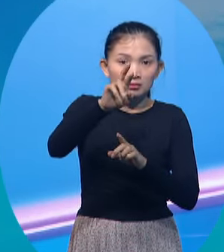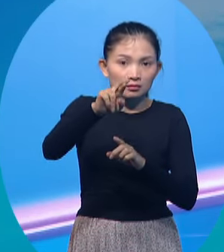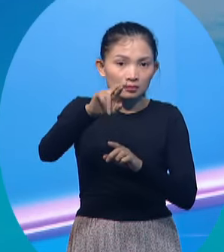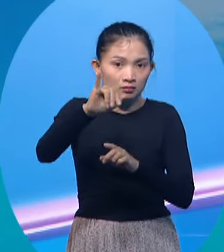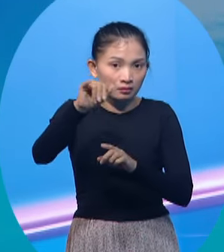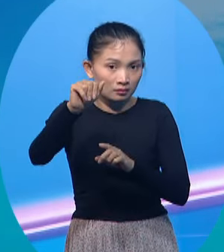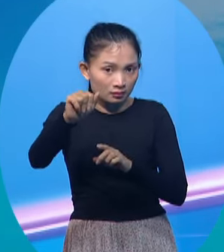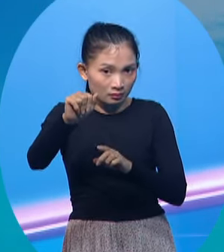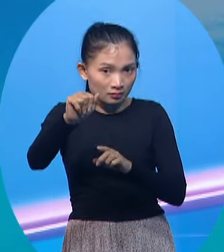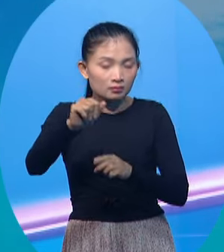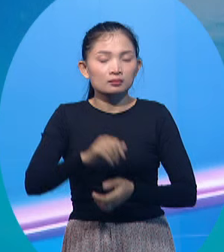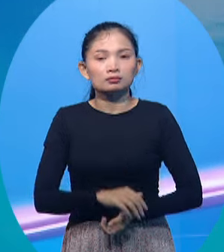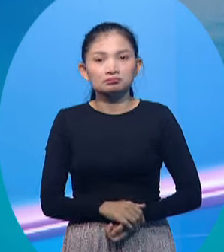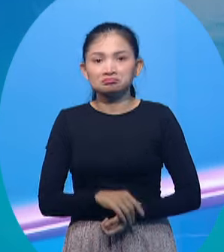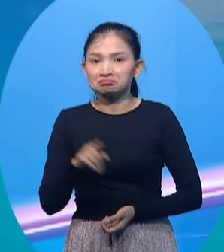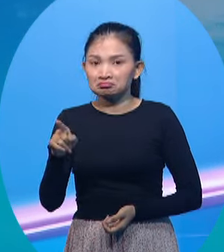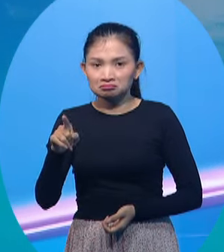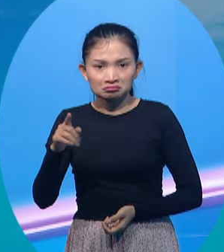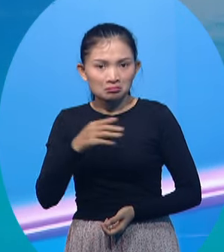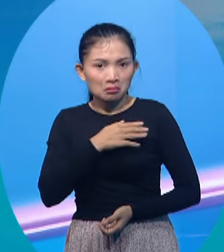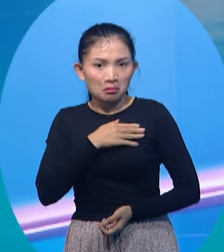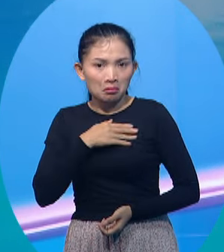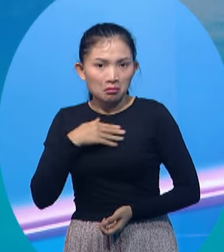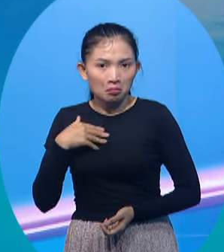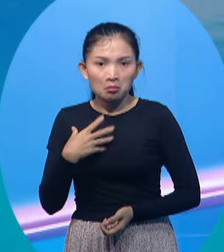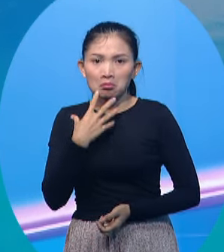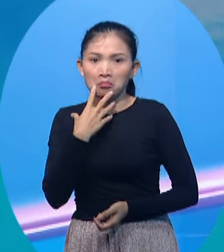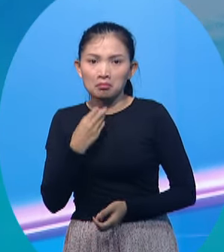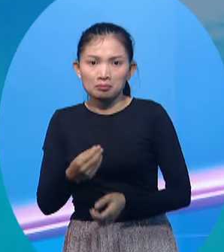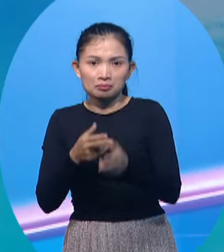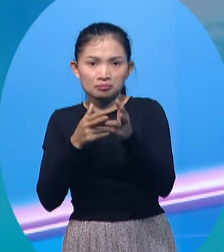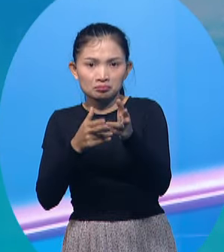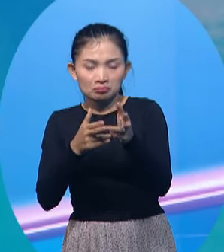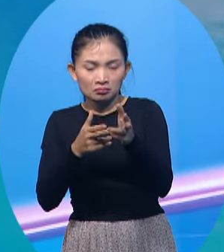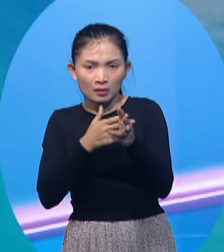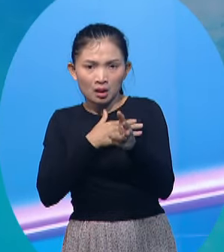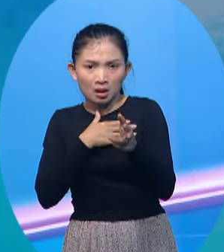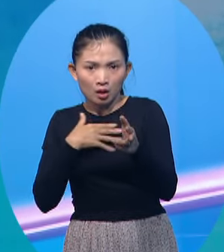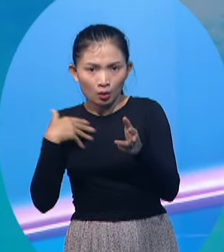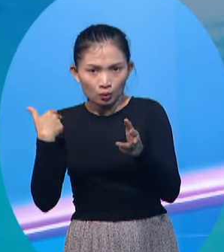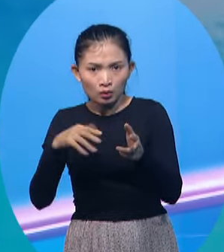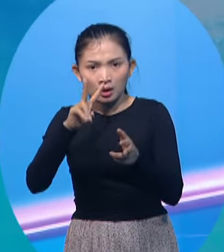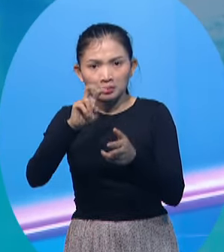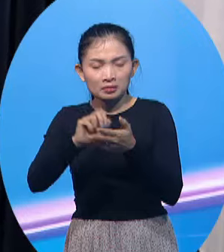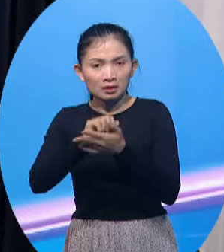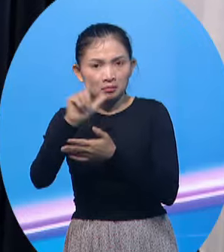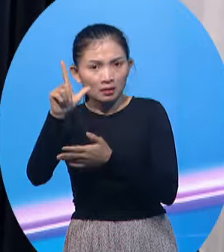lực lượng Houthi quay trở lại tấn công các tàu thuyền kể từ khi Israel không kích cảng Hodeidah hôm ngày 20 tháng 7.